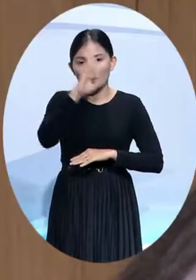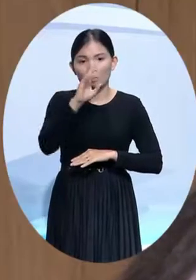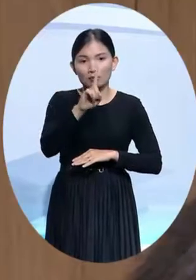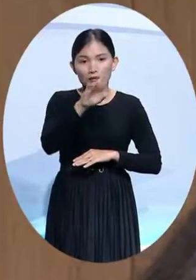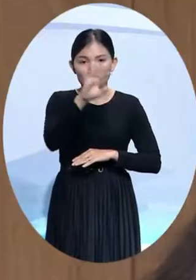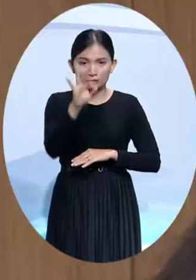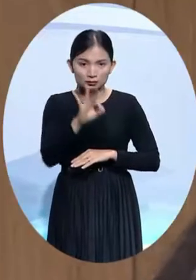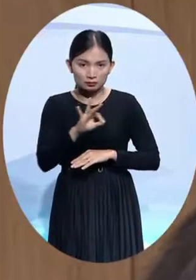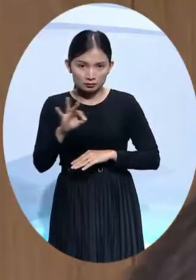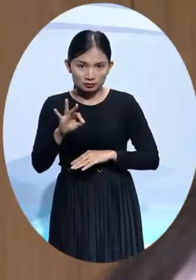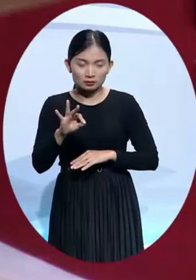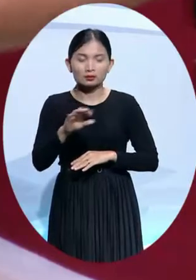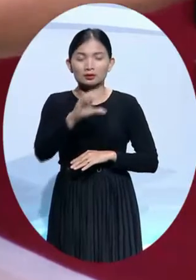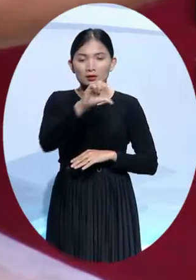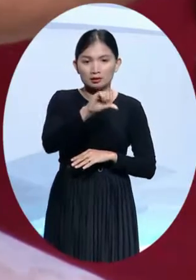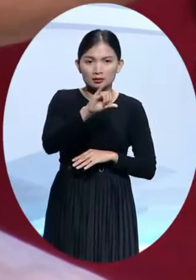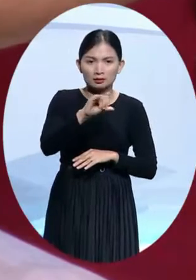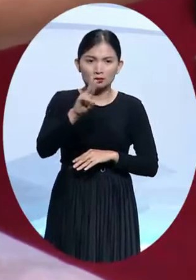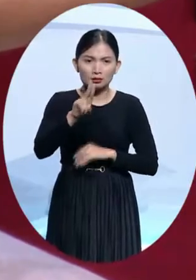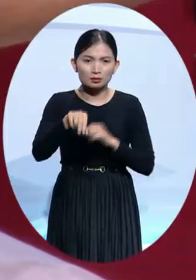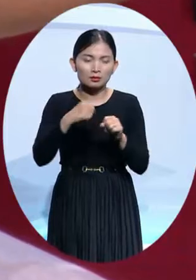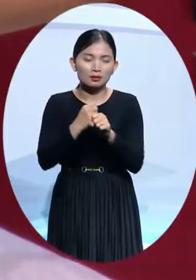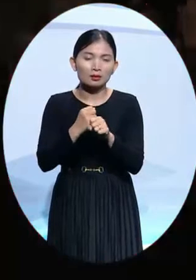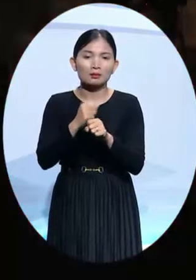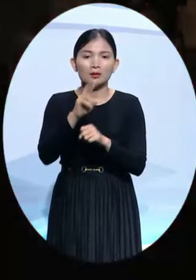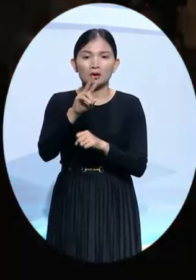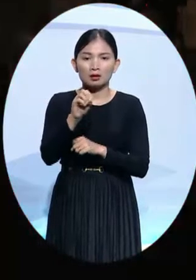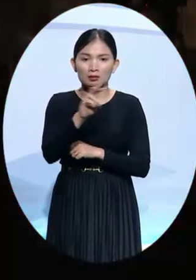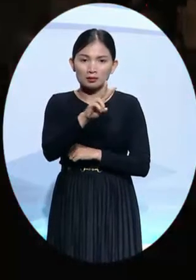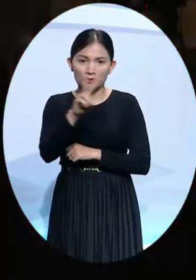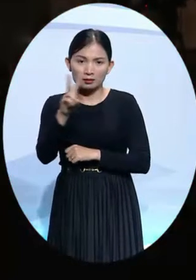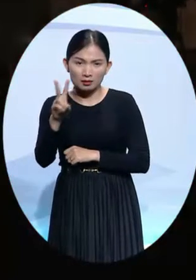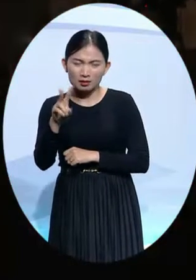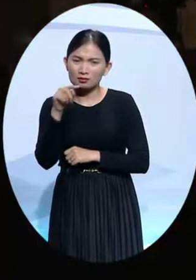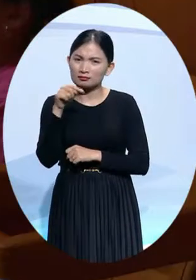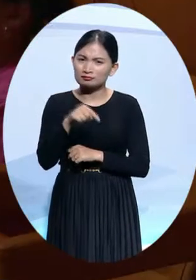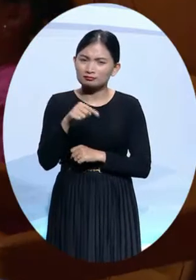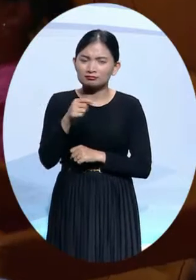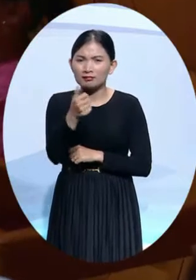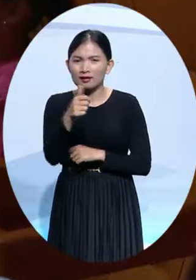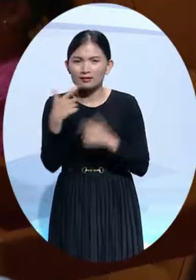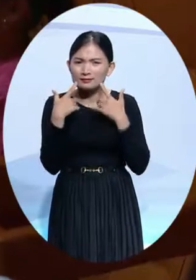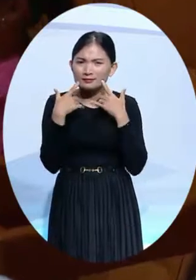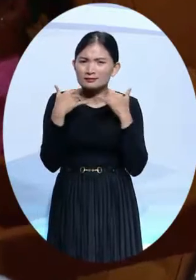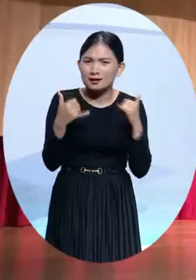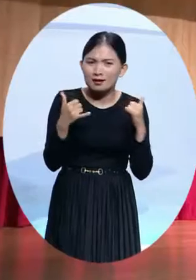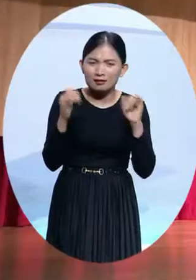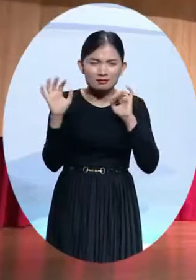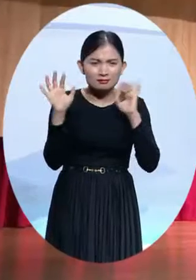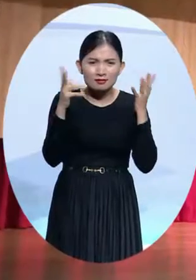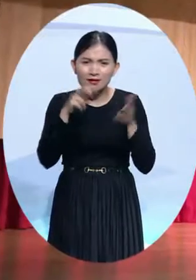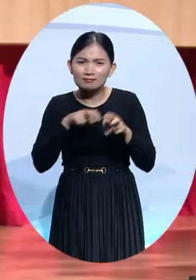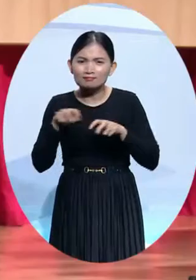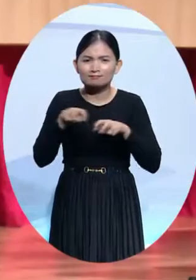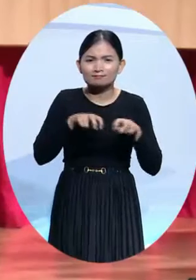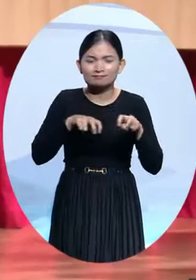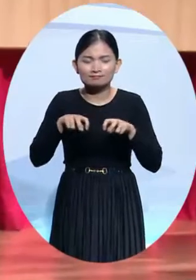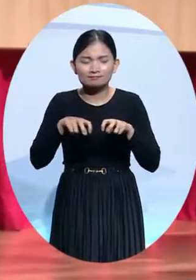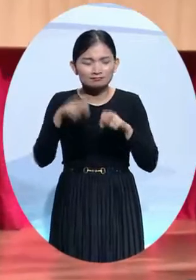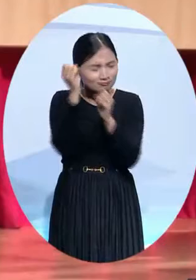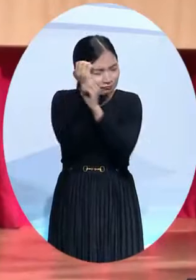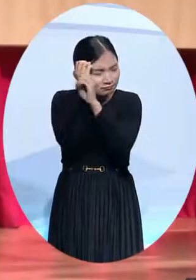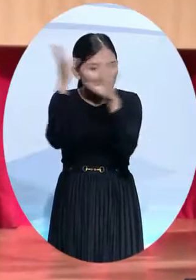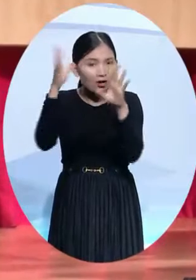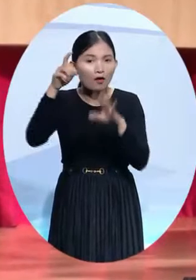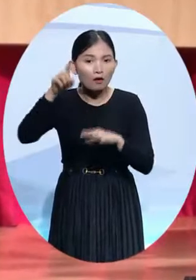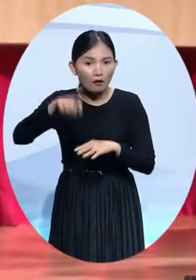Competition 2022 không chỉ là sân chơi hấp dẫn dành cho các tài năng trẻ năng động, sáng tạo với âm nhạc cổ điển. Qua đó, tăng cường giao lưu,